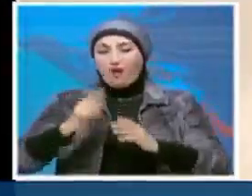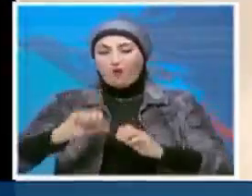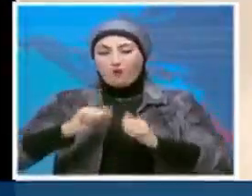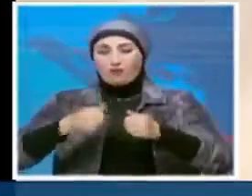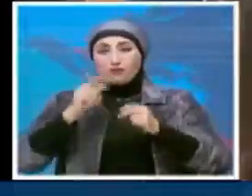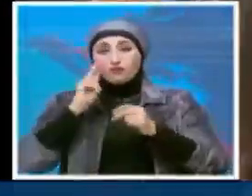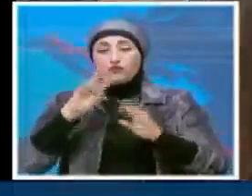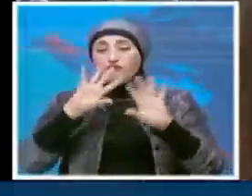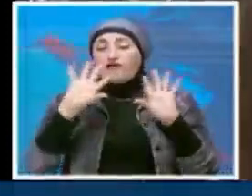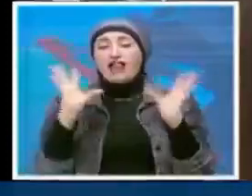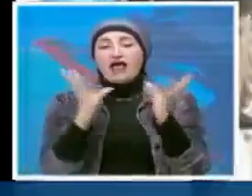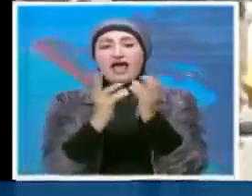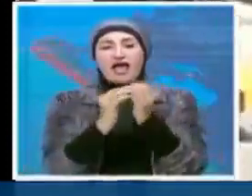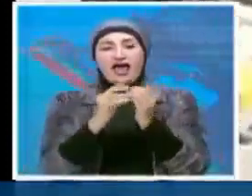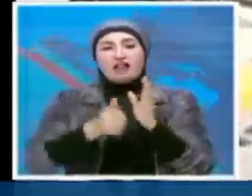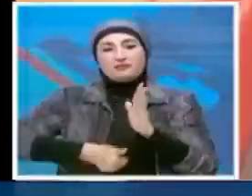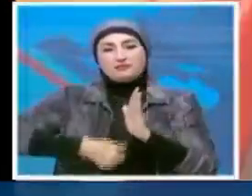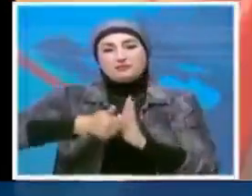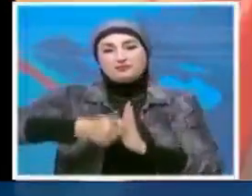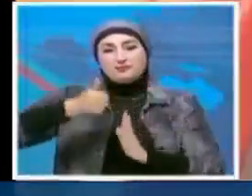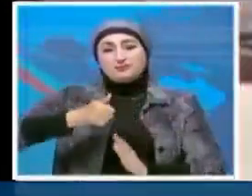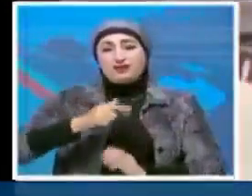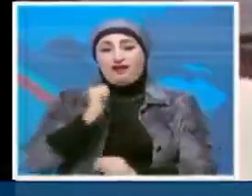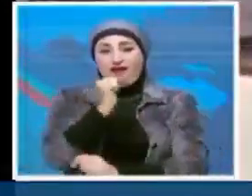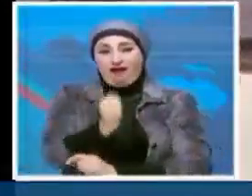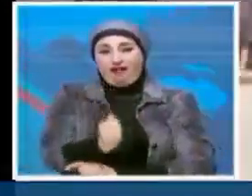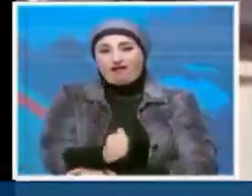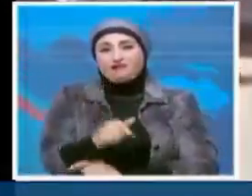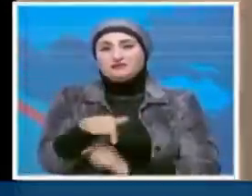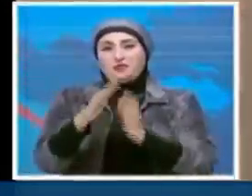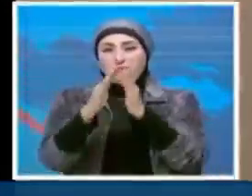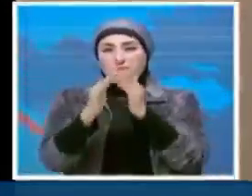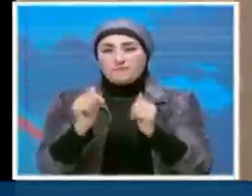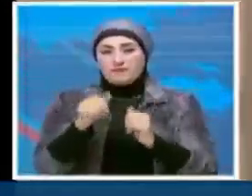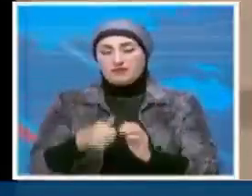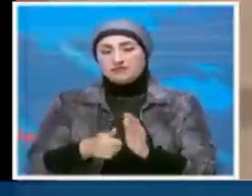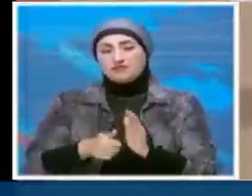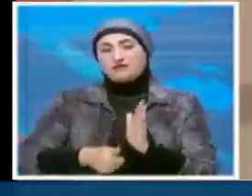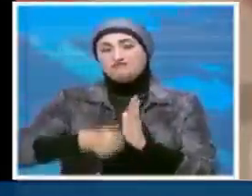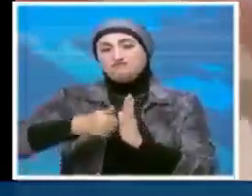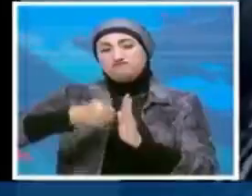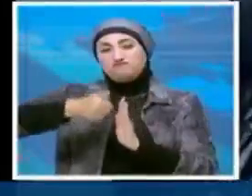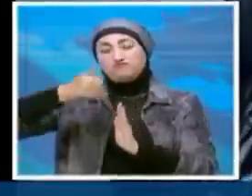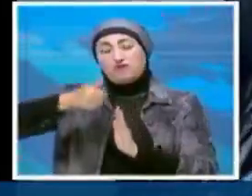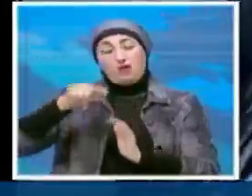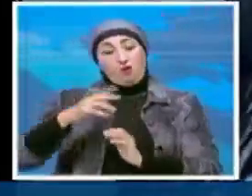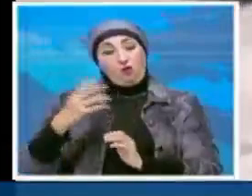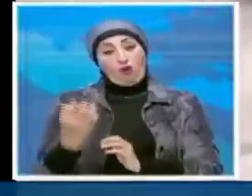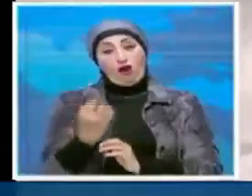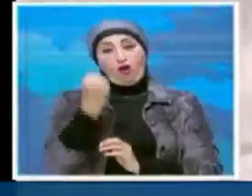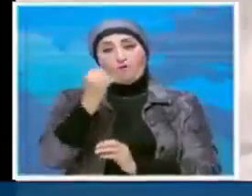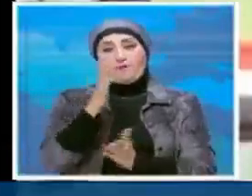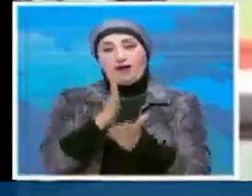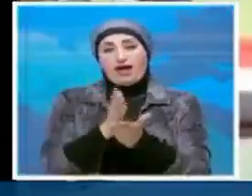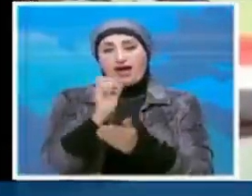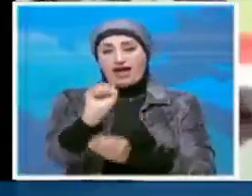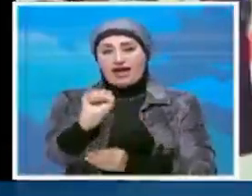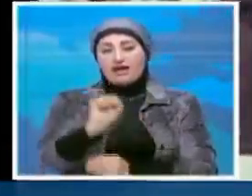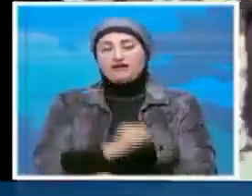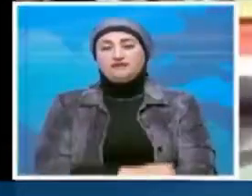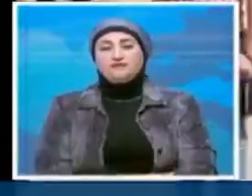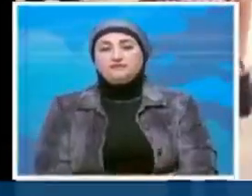للعالم أجمع ما تحقق على أرض وطنهم من تغيرات إيجابية وما حصلوا عليه من حقوق.